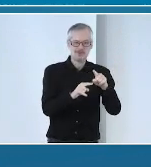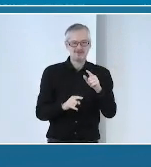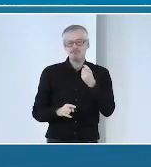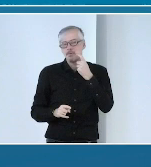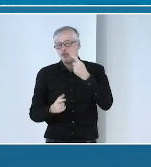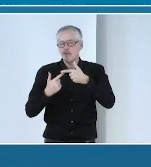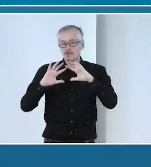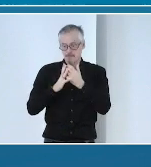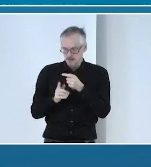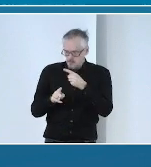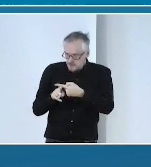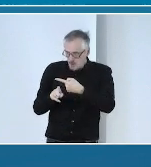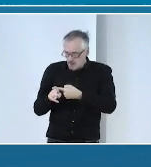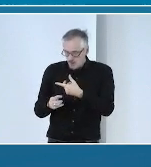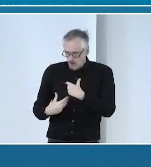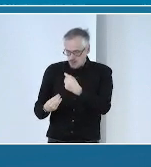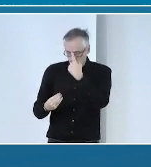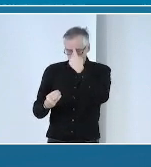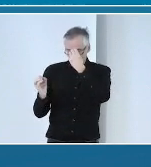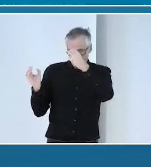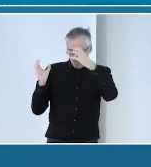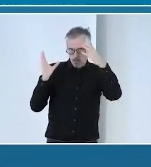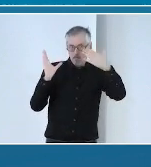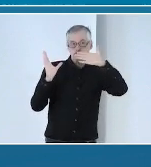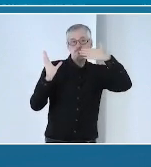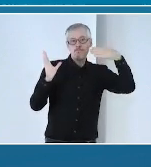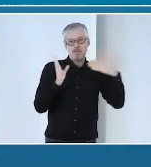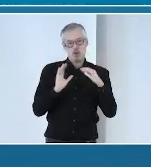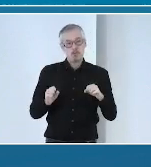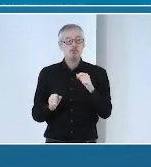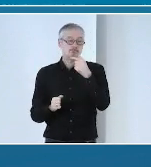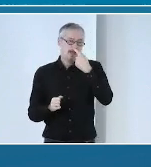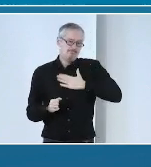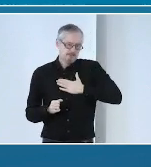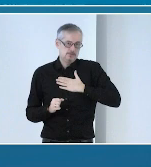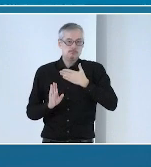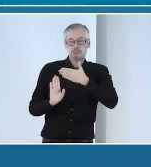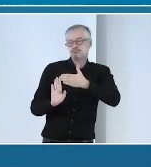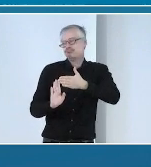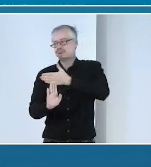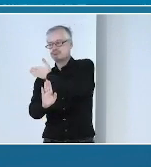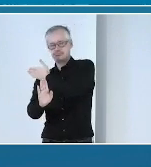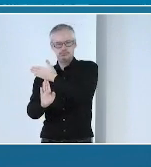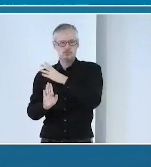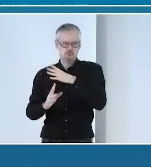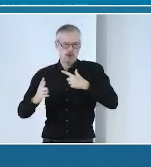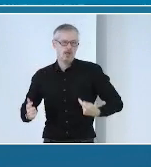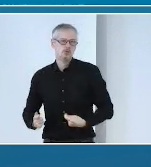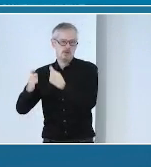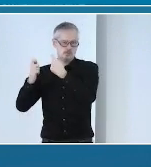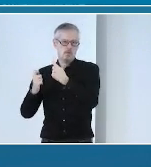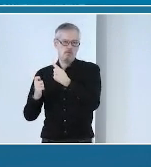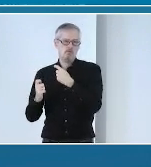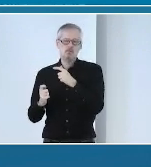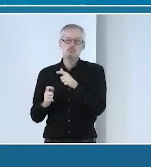je pense, avec dommage, que si ces enfants avaient été davantage suivis depuis tout petit, ils n'en seraient pas arrivés